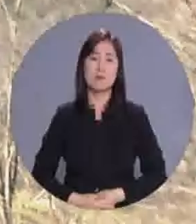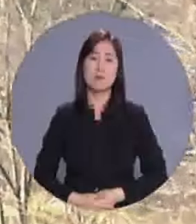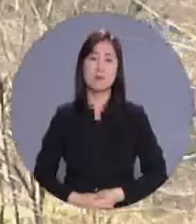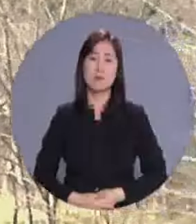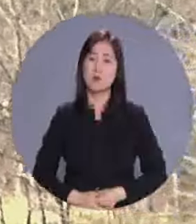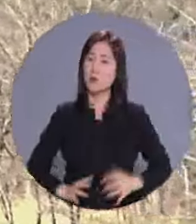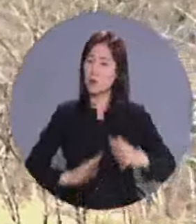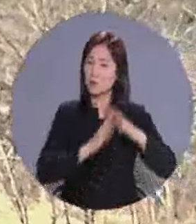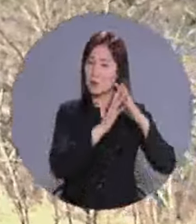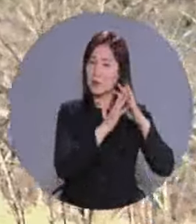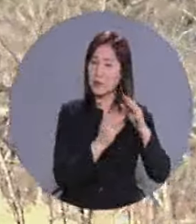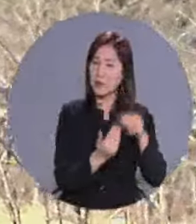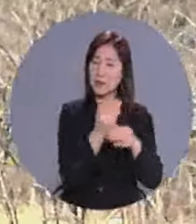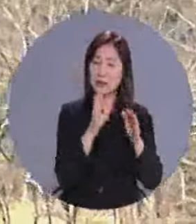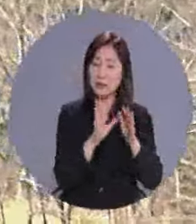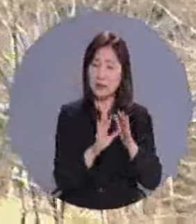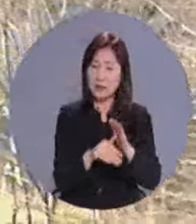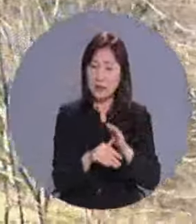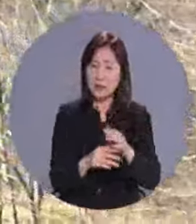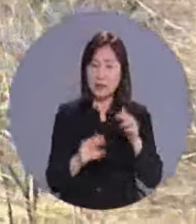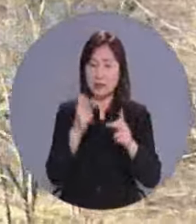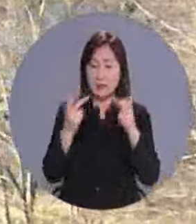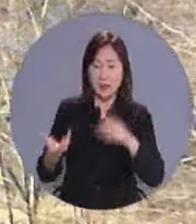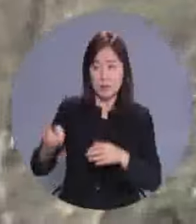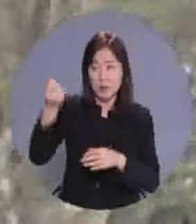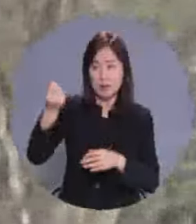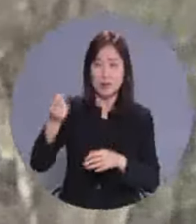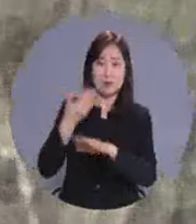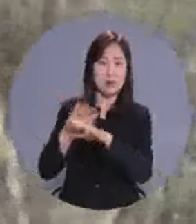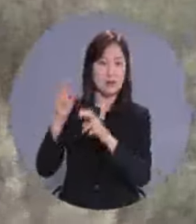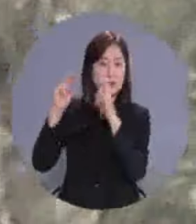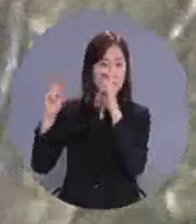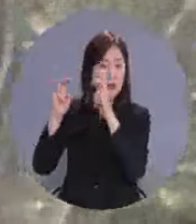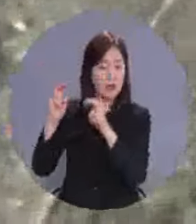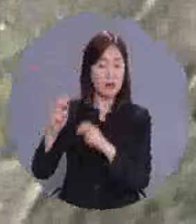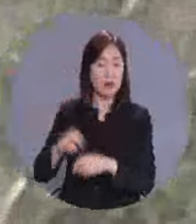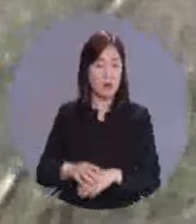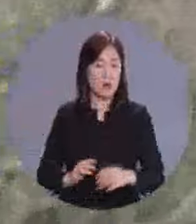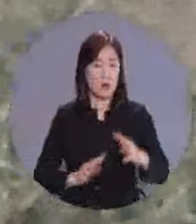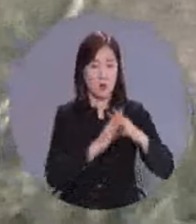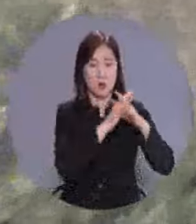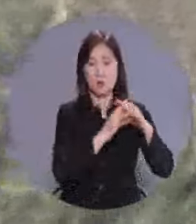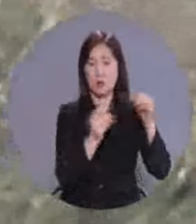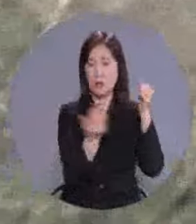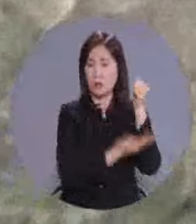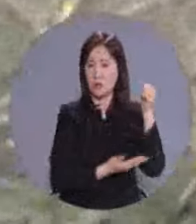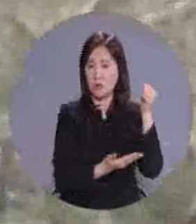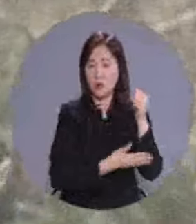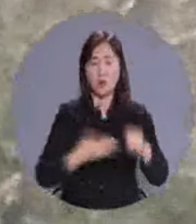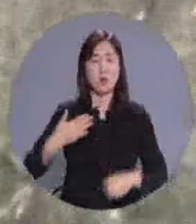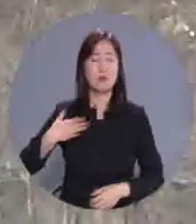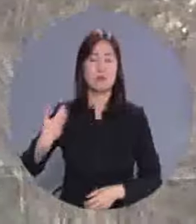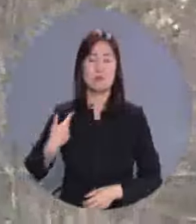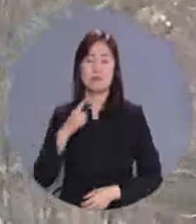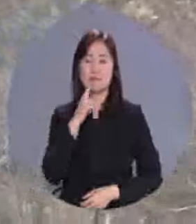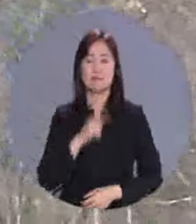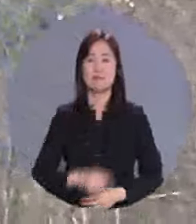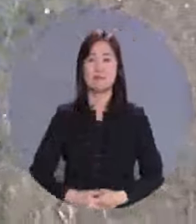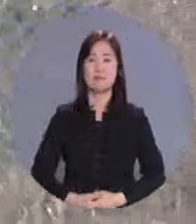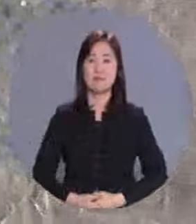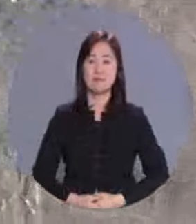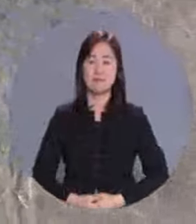또 공사가 이루어질 때이 산을 소유하고 있던 또 다른 건설 업체는 공사 내용 자체에 대해 전혀 아는 바가 없다고